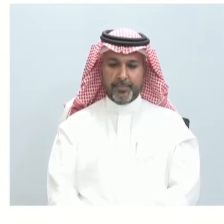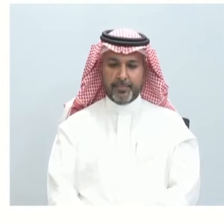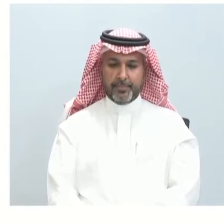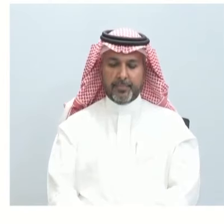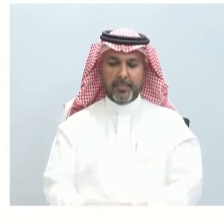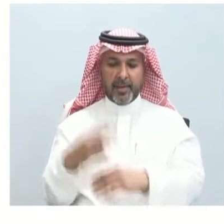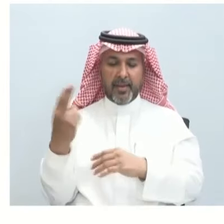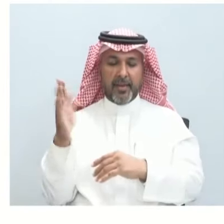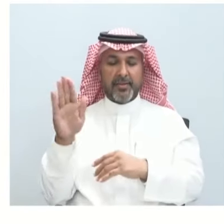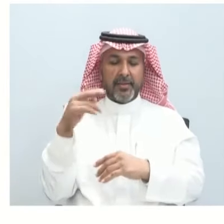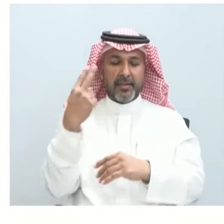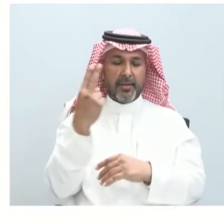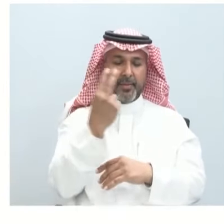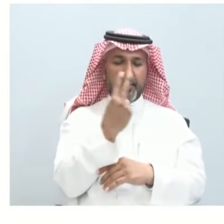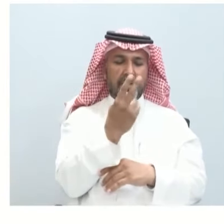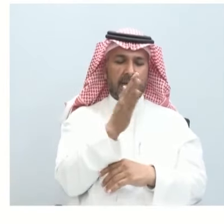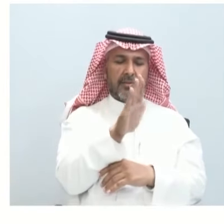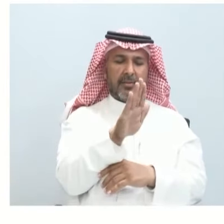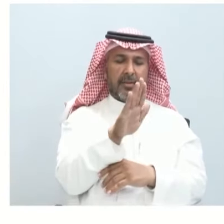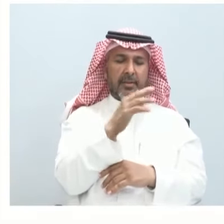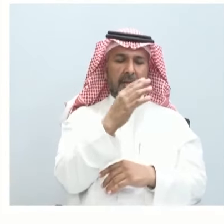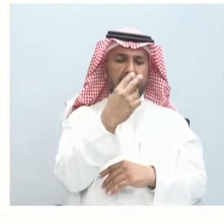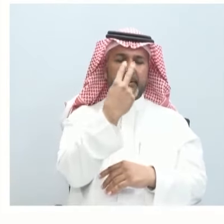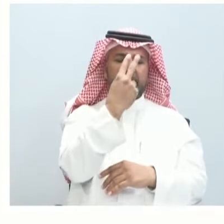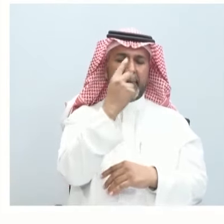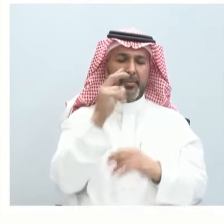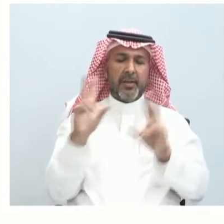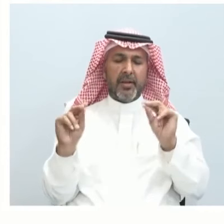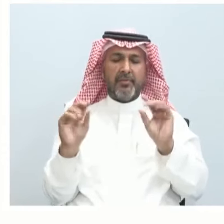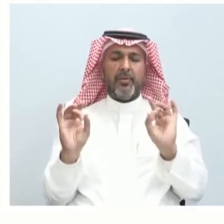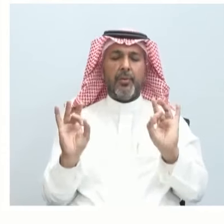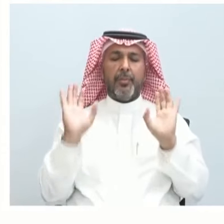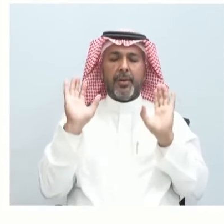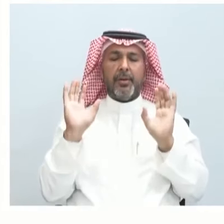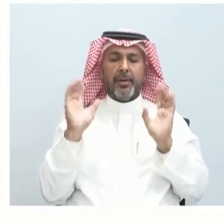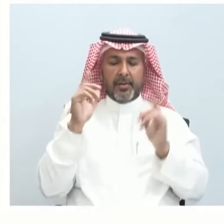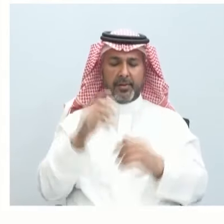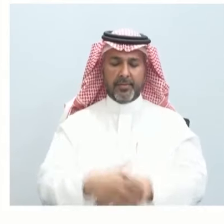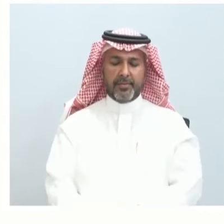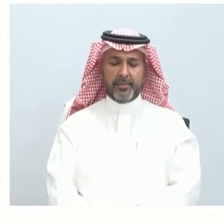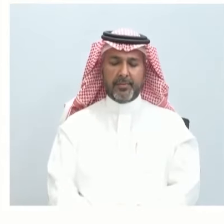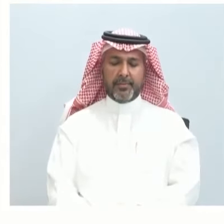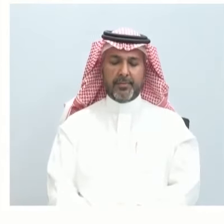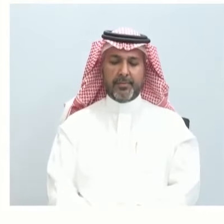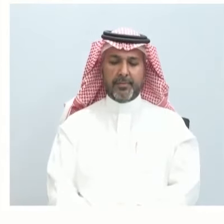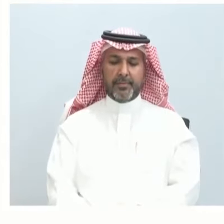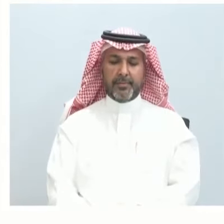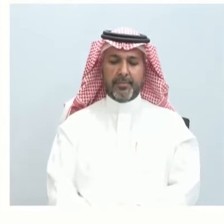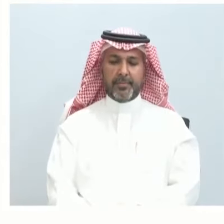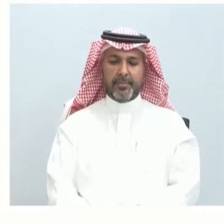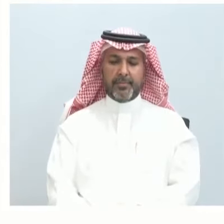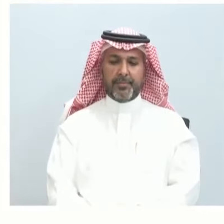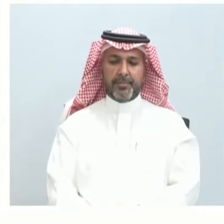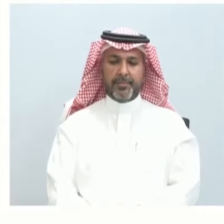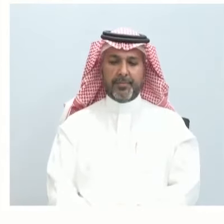الجمع لها بالنسبه للطرف الايسر هناك امناء بجمع سين مع اثنين سين بثلاثه